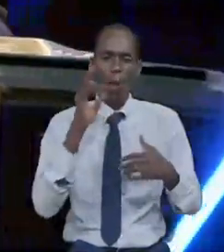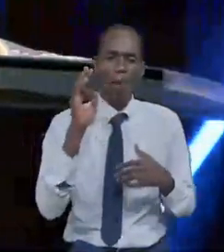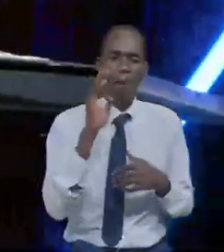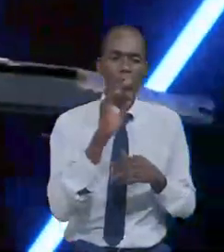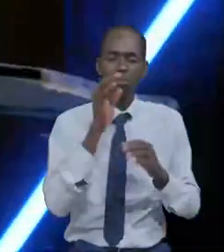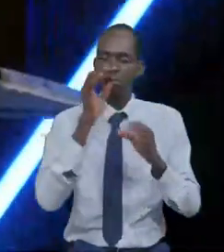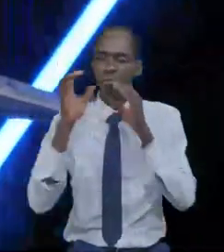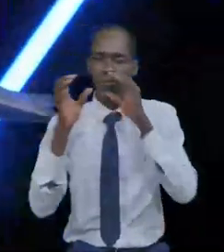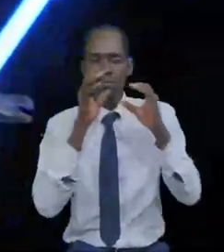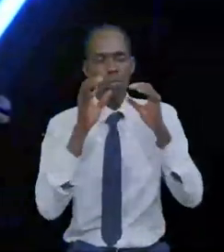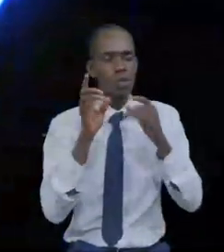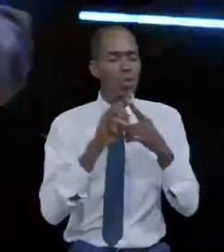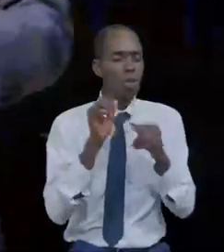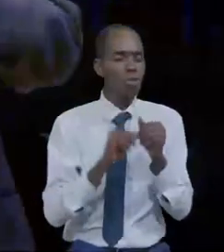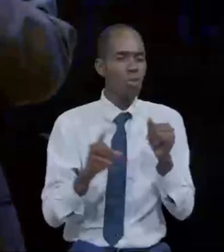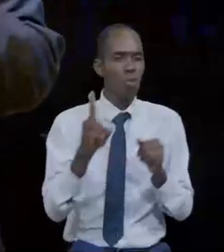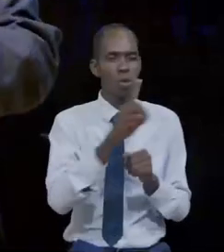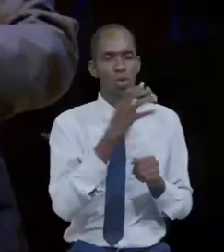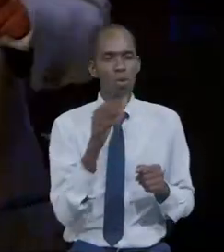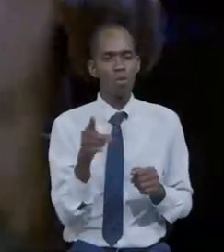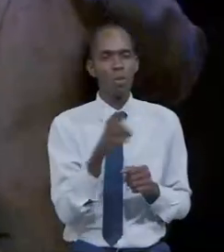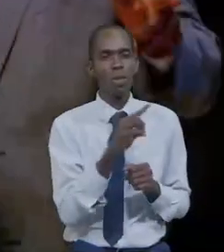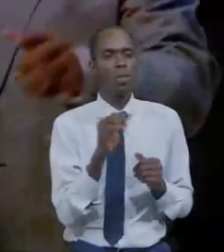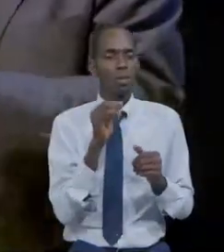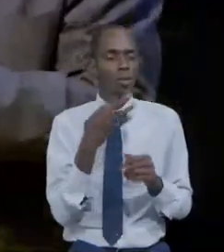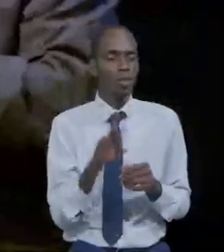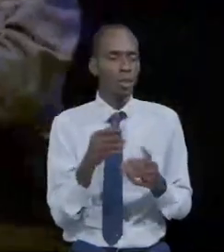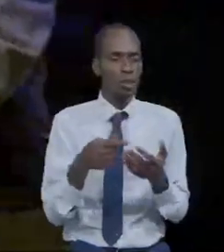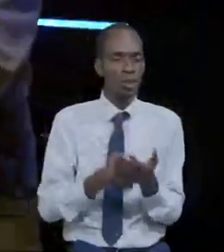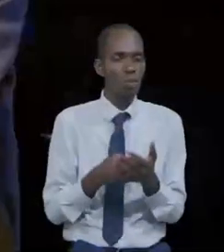l'évangile que je prêche parmi les païens.